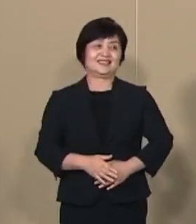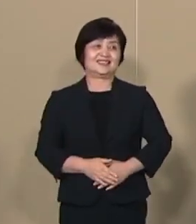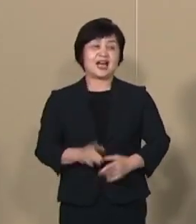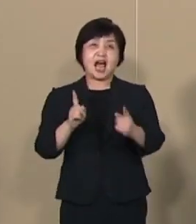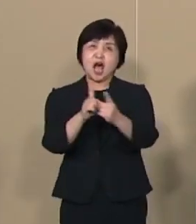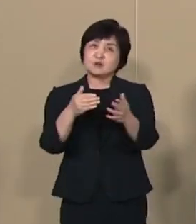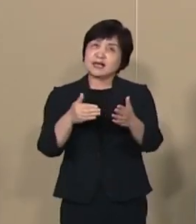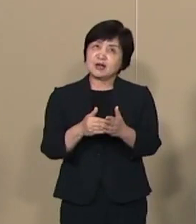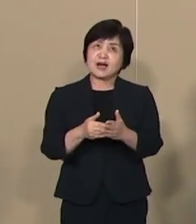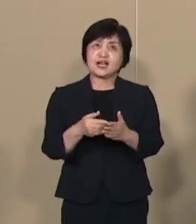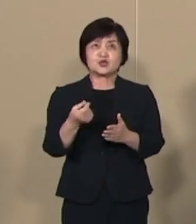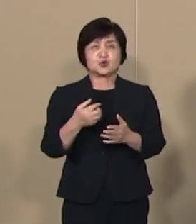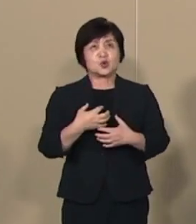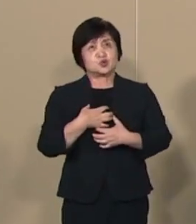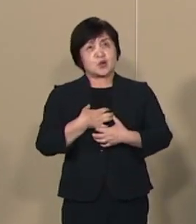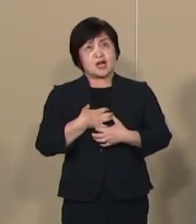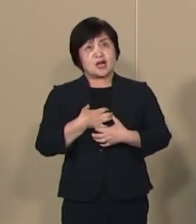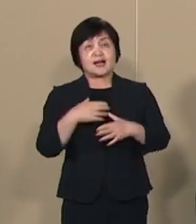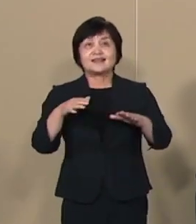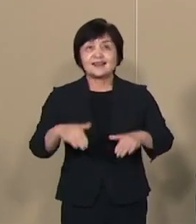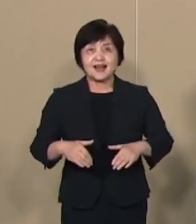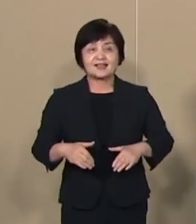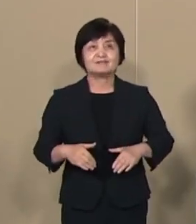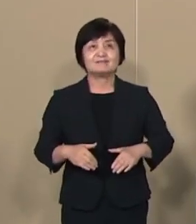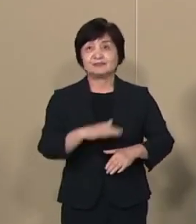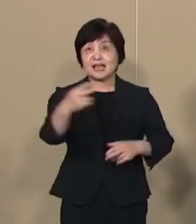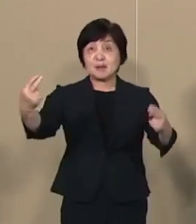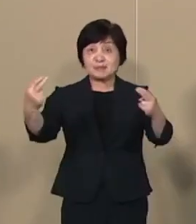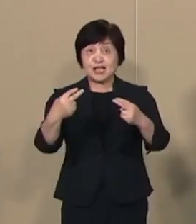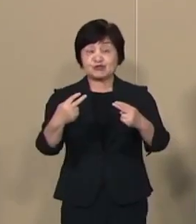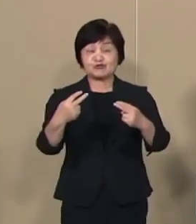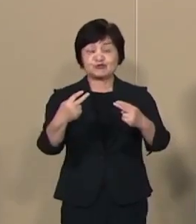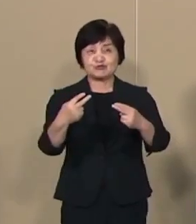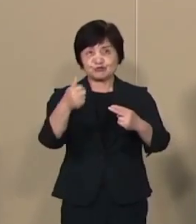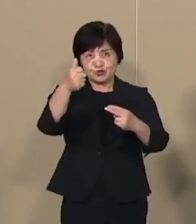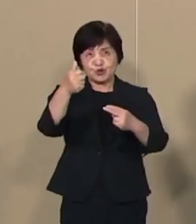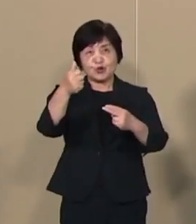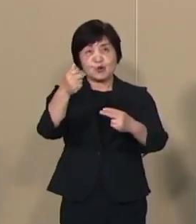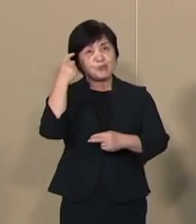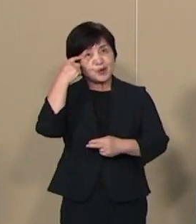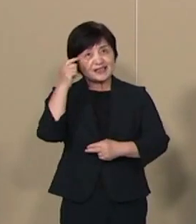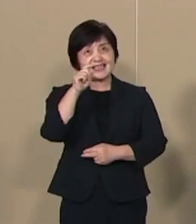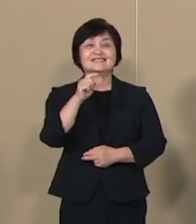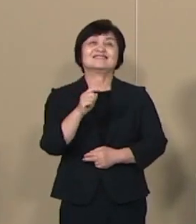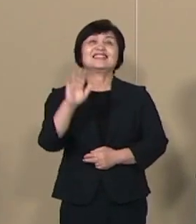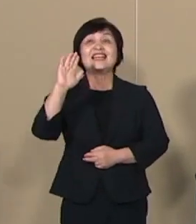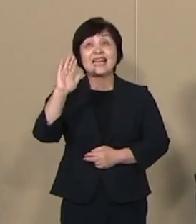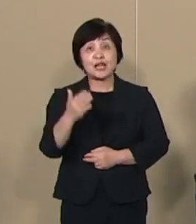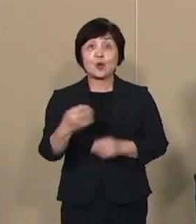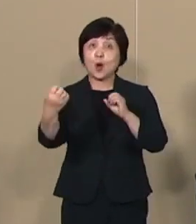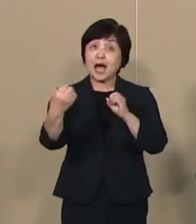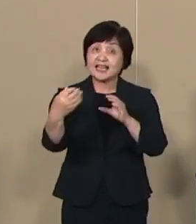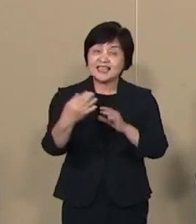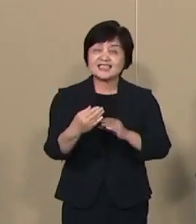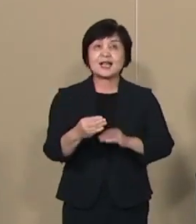俺は会うまでは確かに皆さん交尾てる皆さんと同じような何この色ものって思うってなんですけど話してみたら